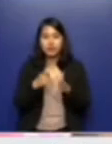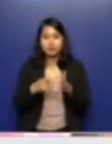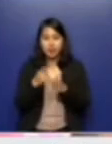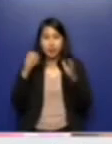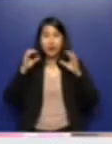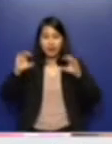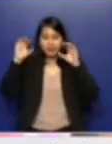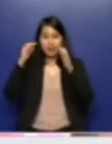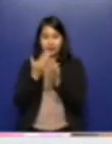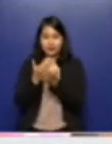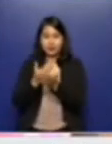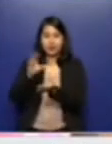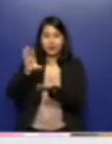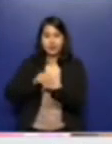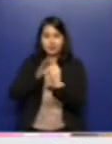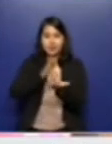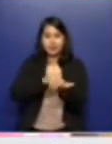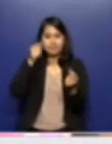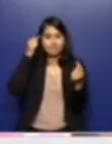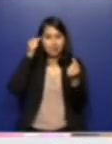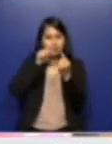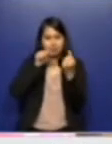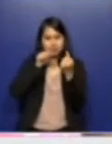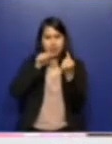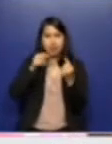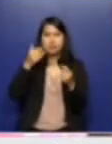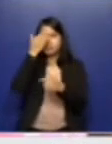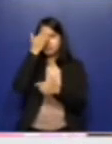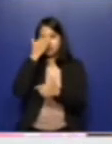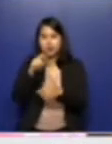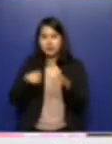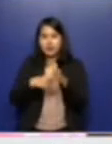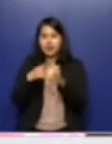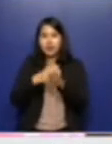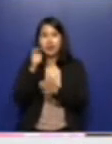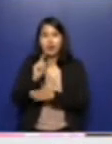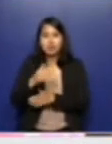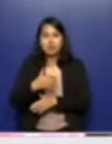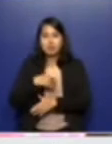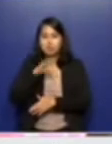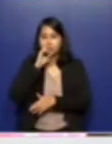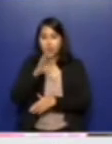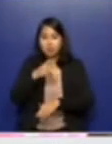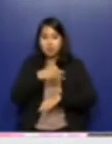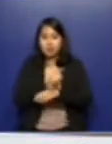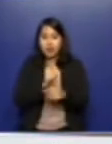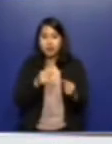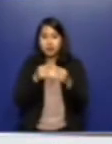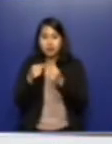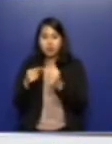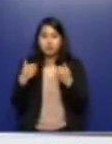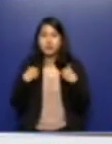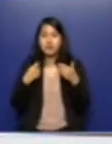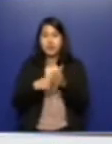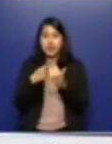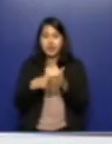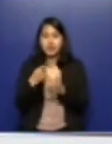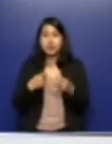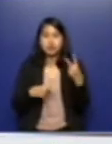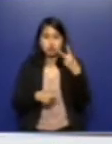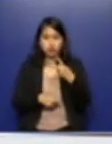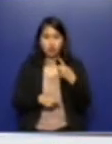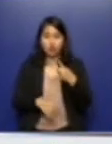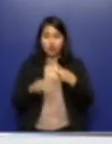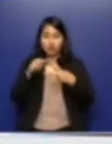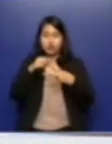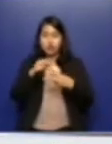รายได้ไม่เข้าเป้าตามที่ประมาณการไว้เนี่ยผมขอกลับเรียนท่านประธานไว้อยู่2สาเหตุนะฮะถ้าดู